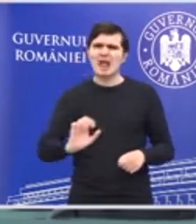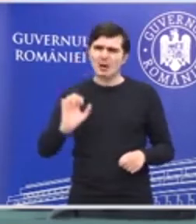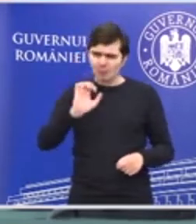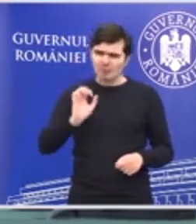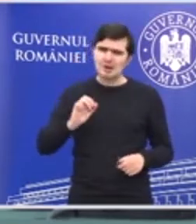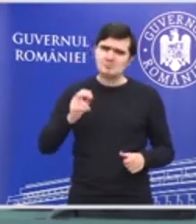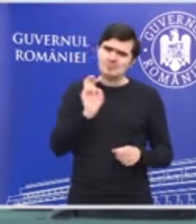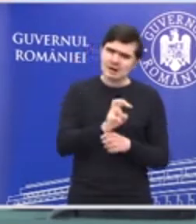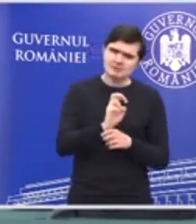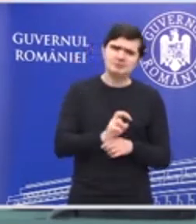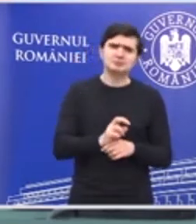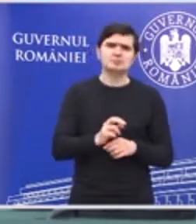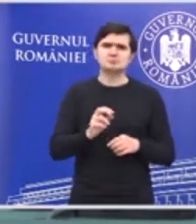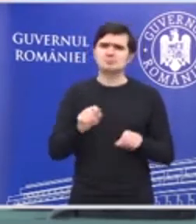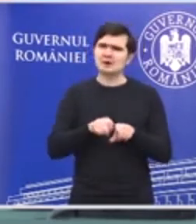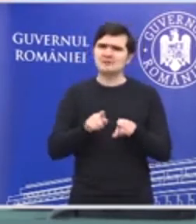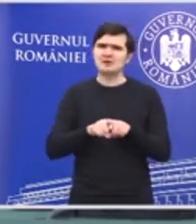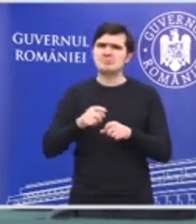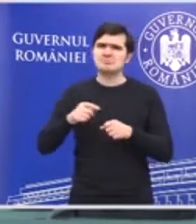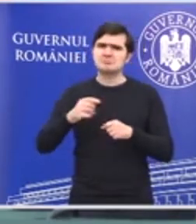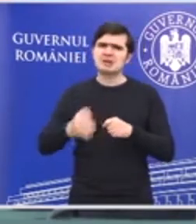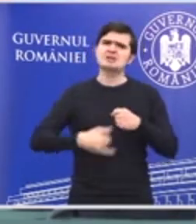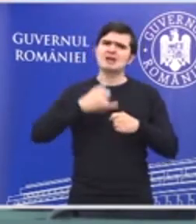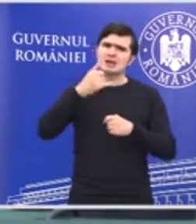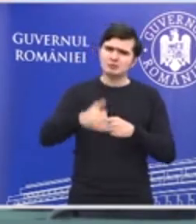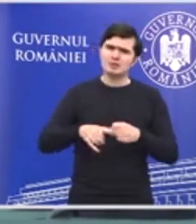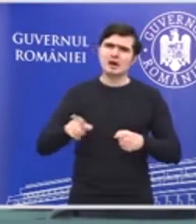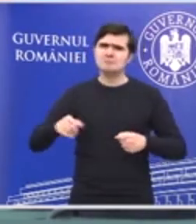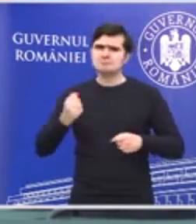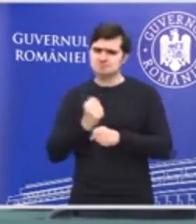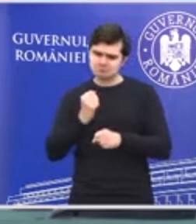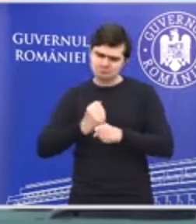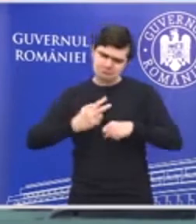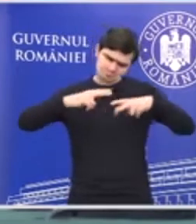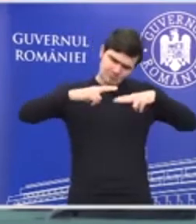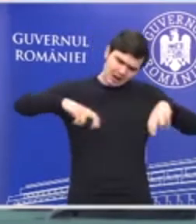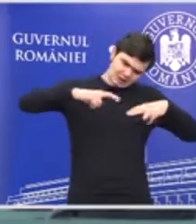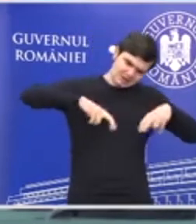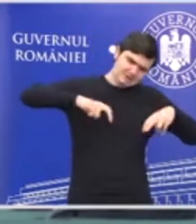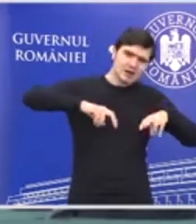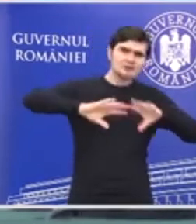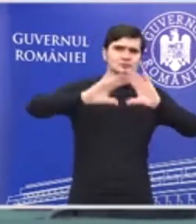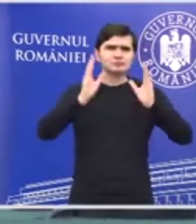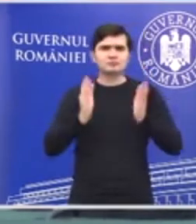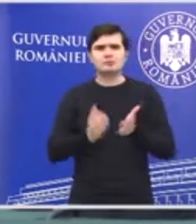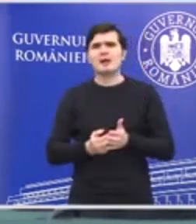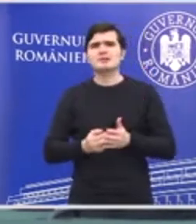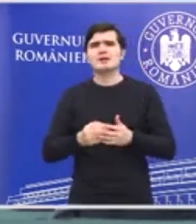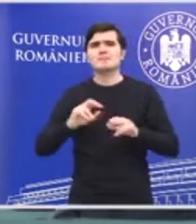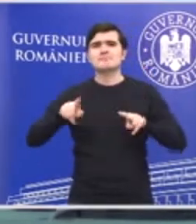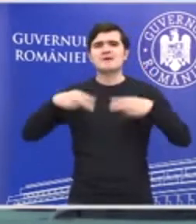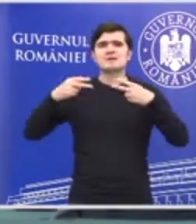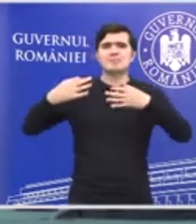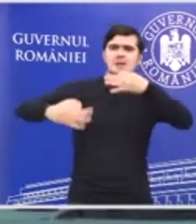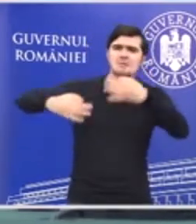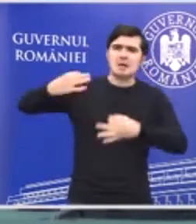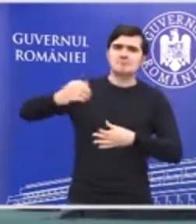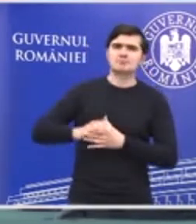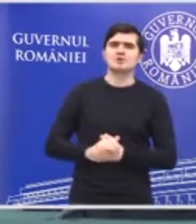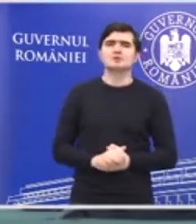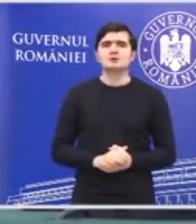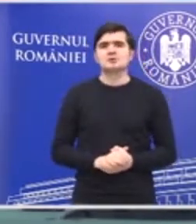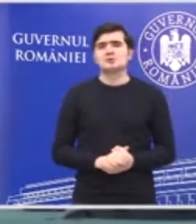european, de la nivel internațional, care analizează în detaliu toate aceste evenimente. În funcție